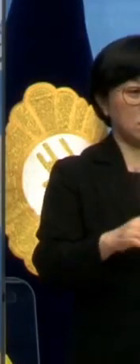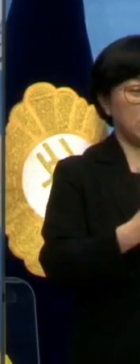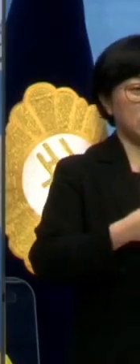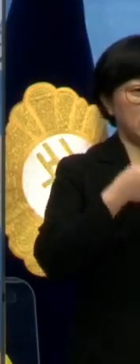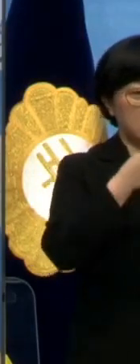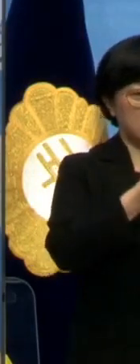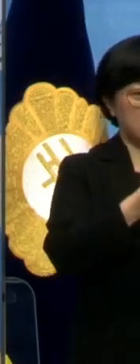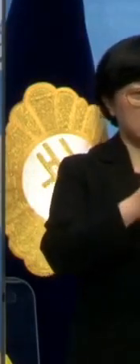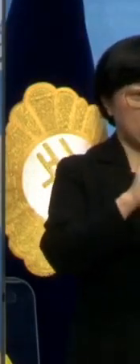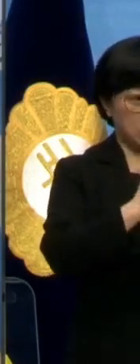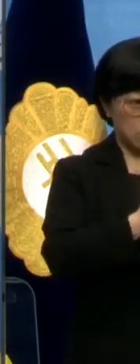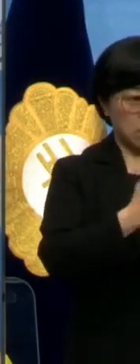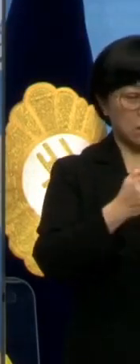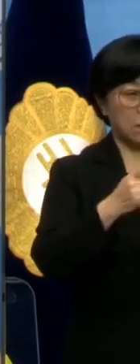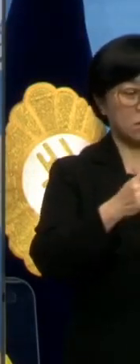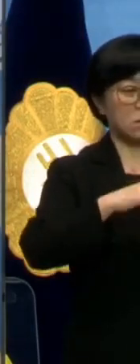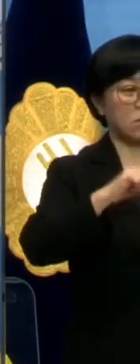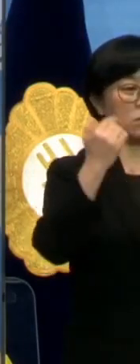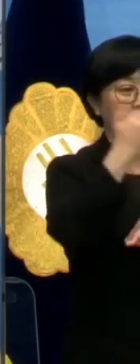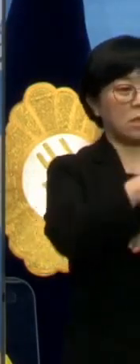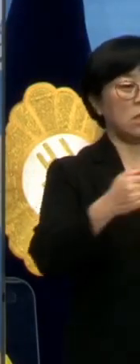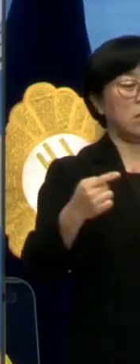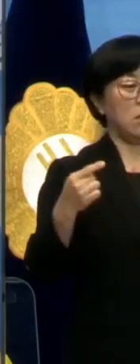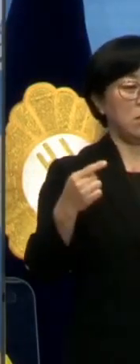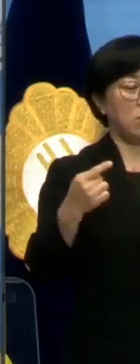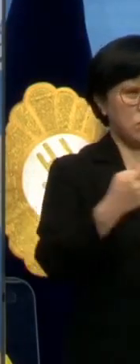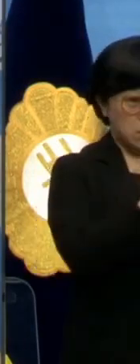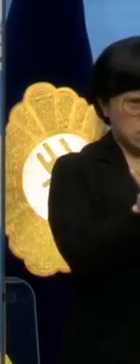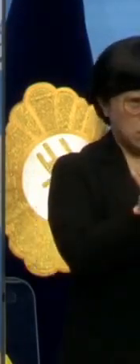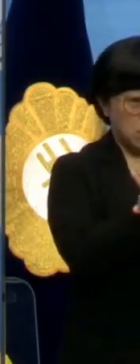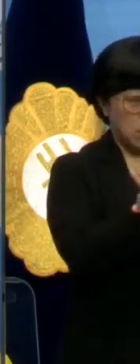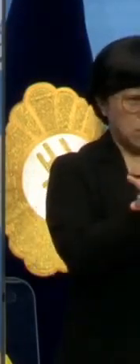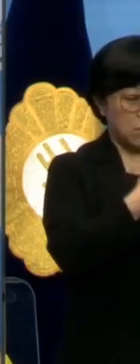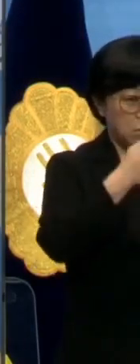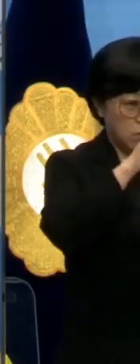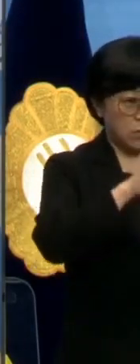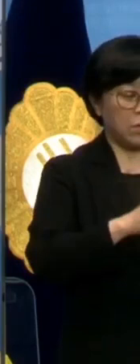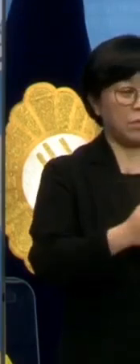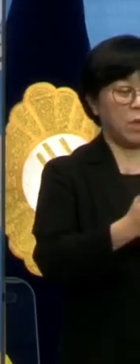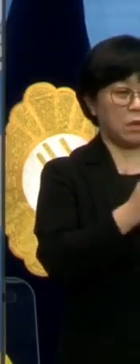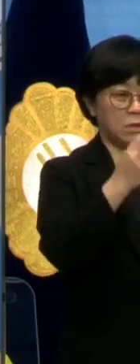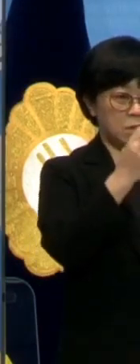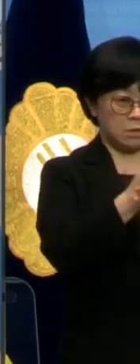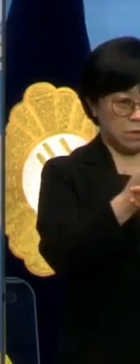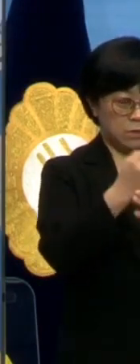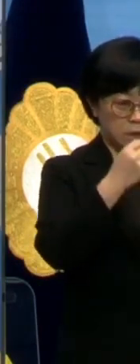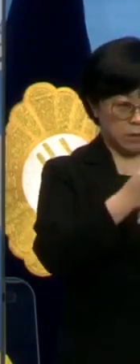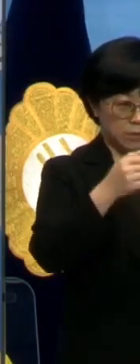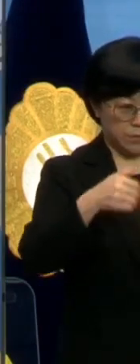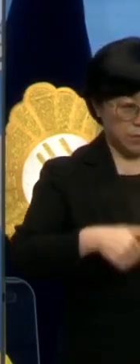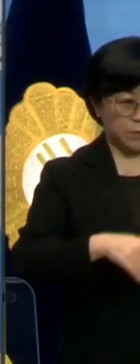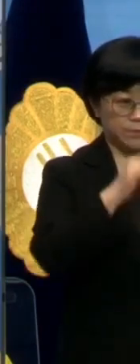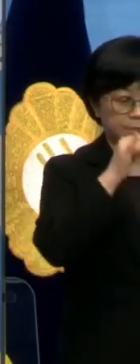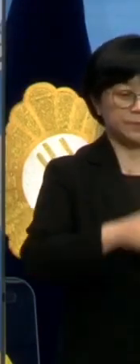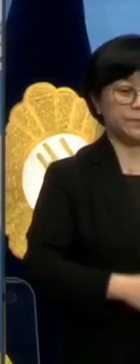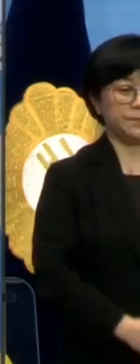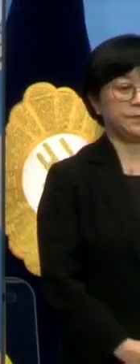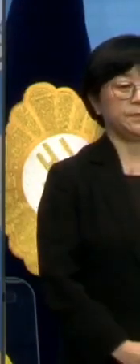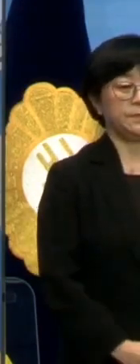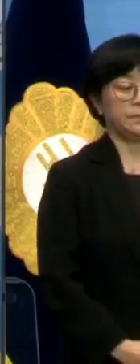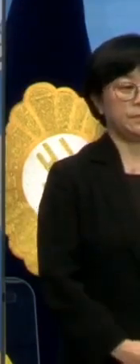판단으로 잘못된 정책을 바로잡고 정교한 방역 지침을 만들어야 할